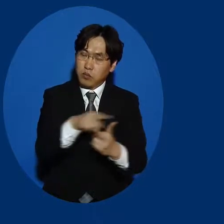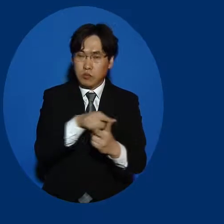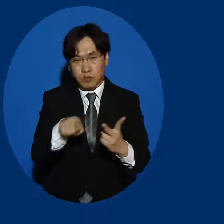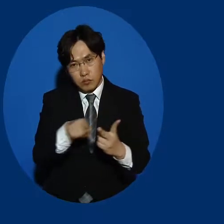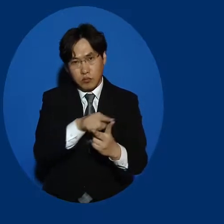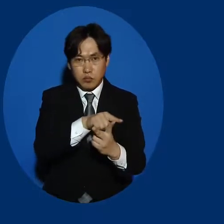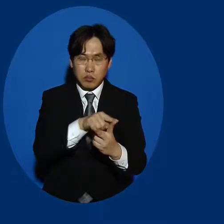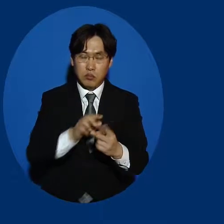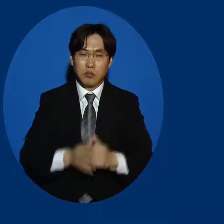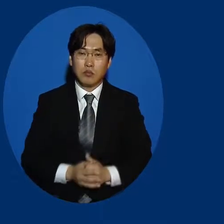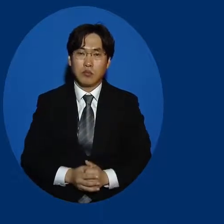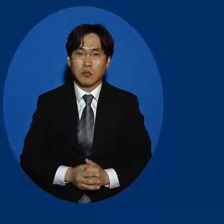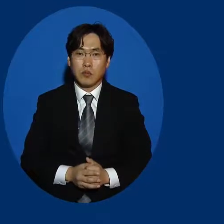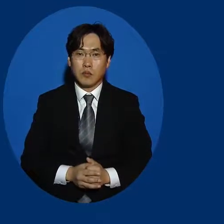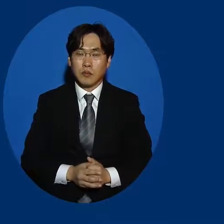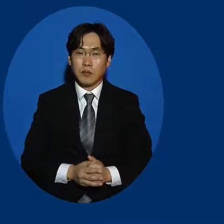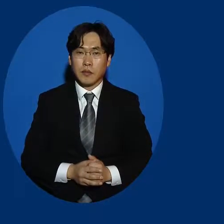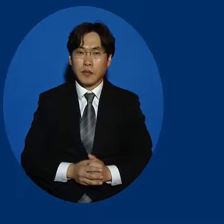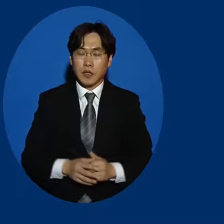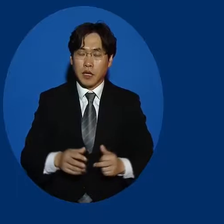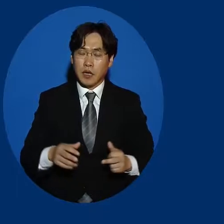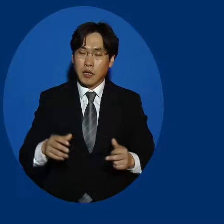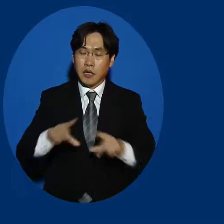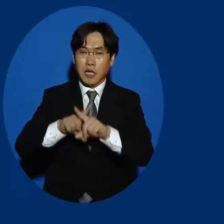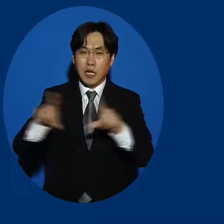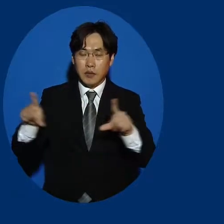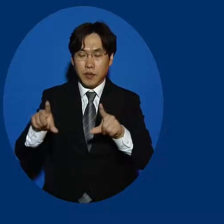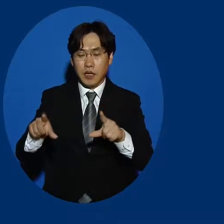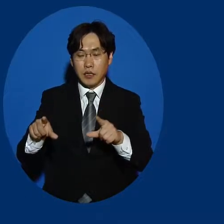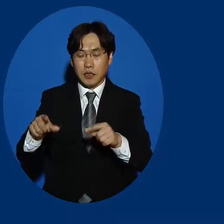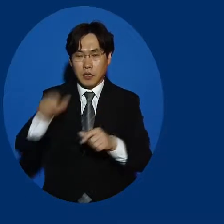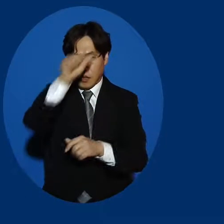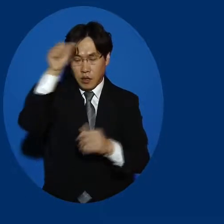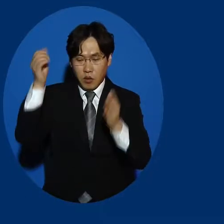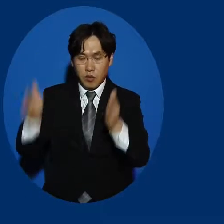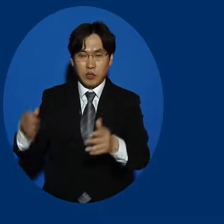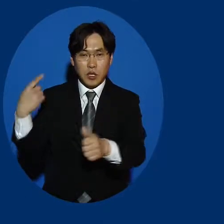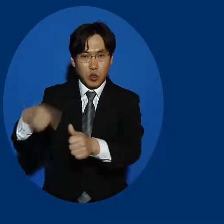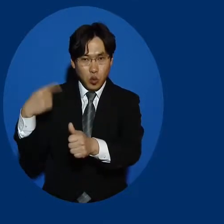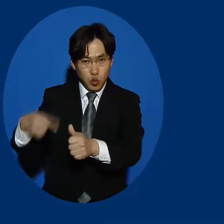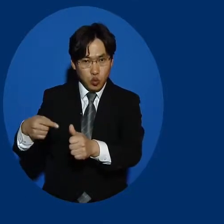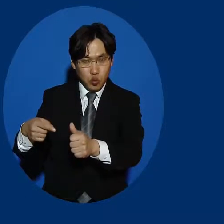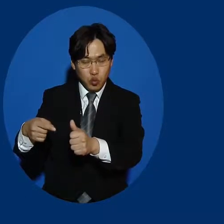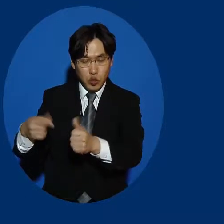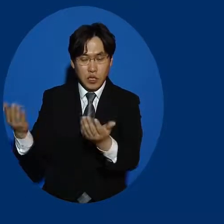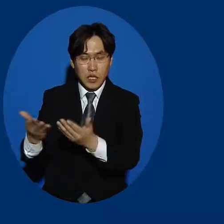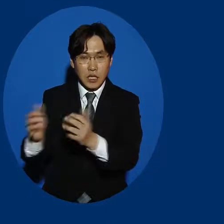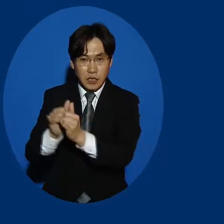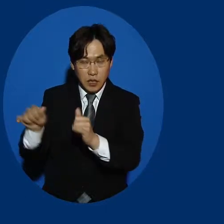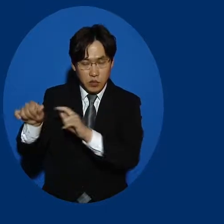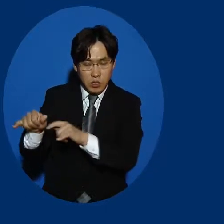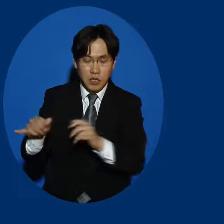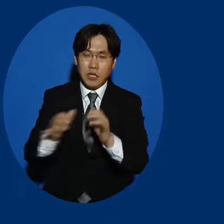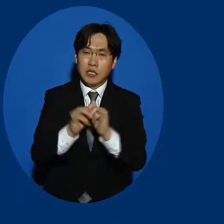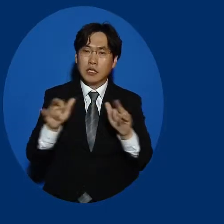우리 일반 평생교육 시설에 종사하는 사람들은 장애인 교육과 관련된 소양이 부족해요. 상대적으로